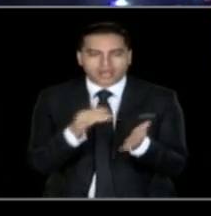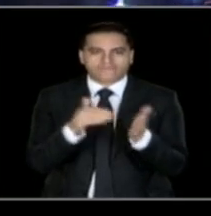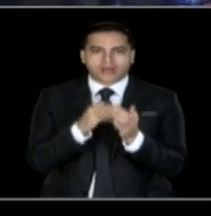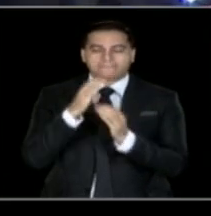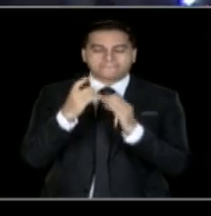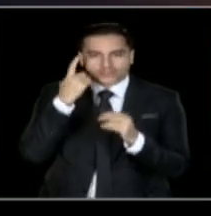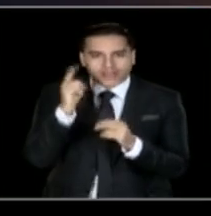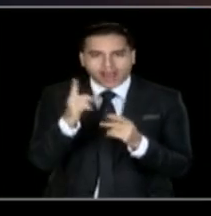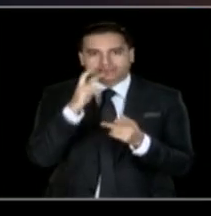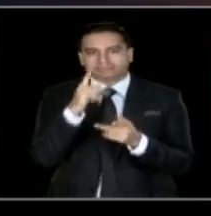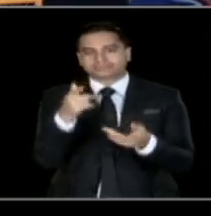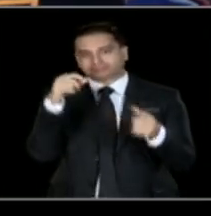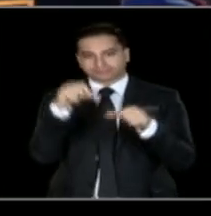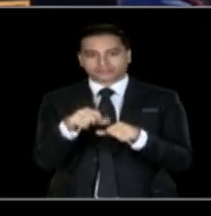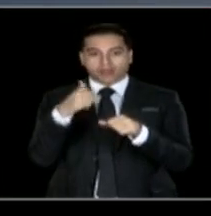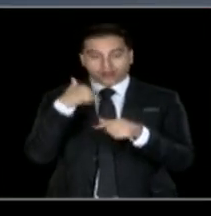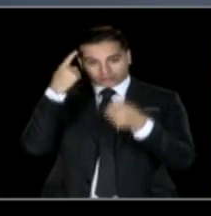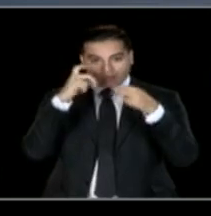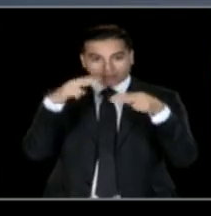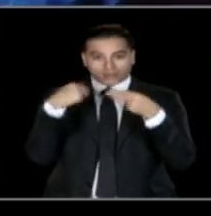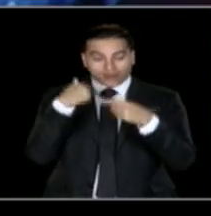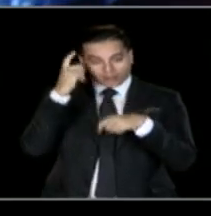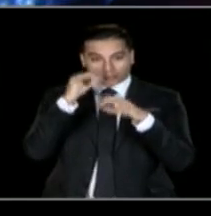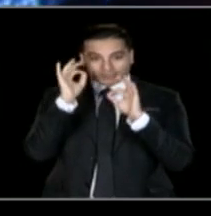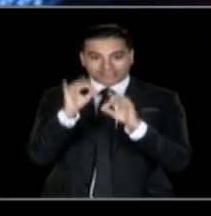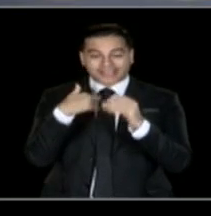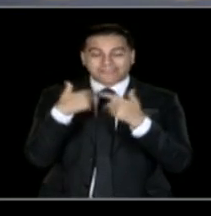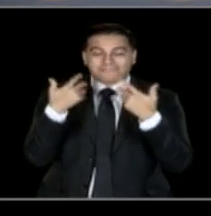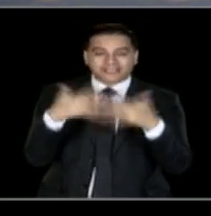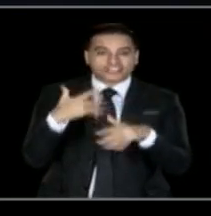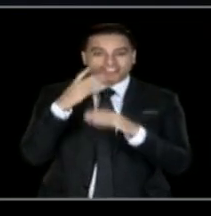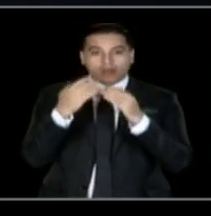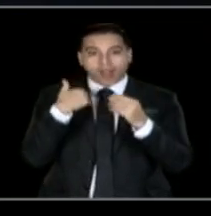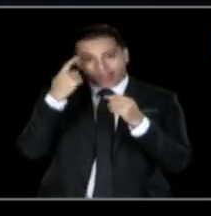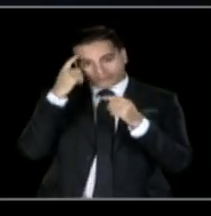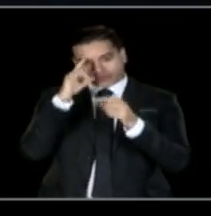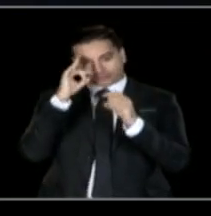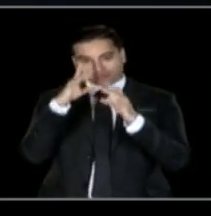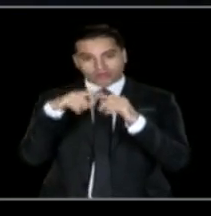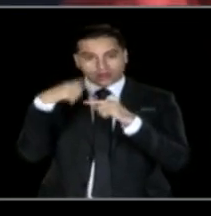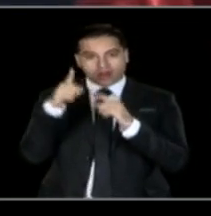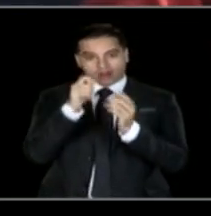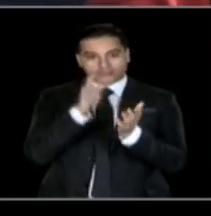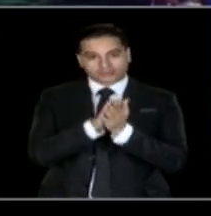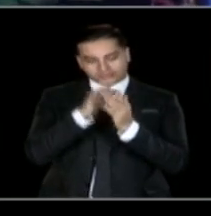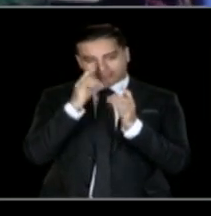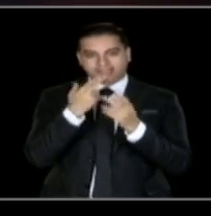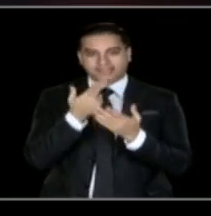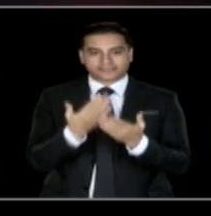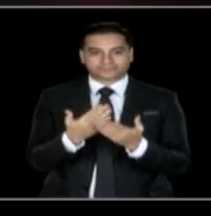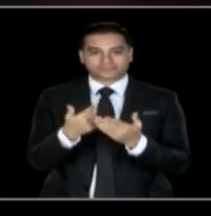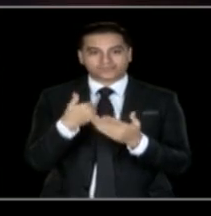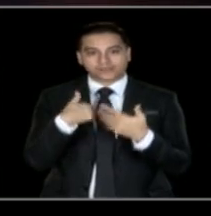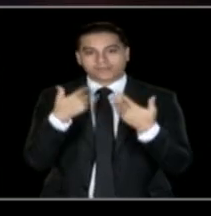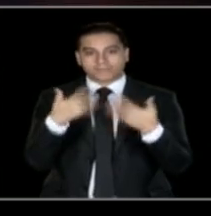يجاوبوش. فتحت الضغط كنت متوترة جدا، فما قدرتش الشباب على اسئلة كتير كنت عارفاها، وان شاء الله نقدر نعوض ده في الطاقات اللي جاية. الحمد لله قدرت